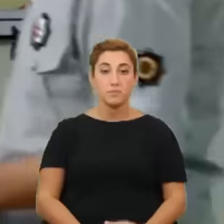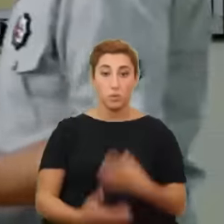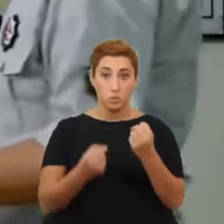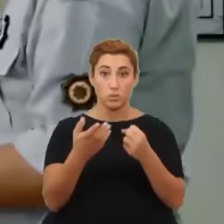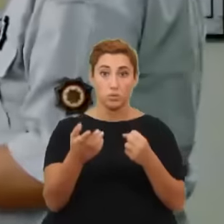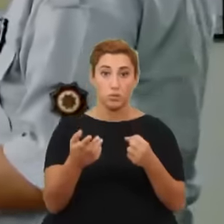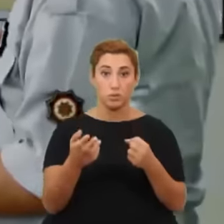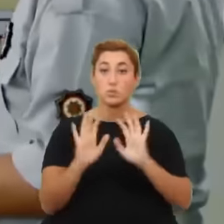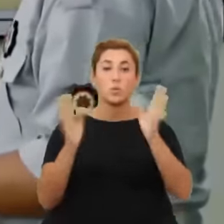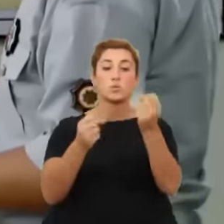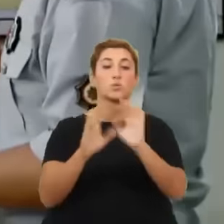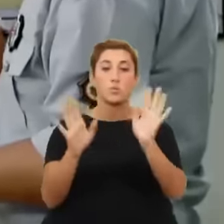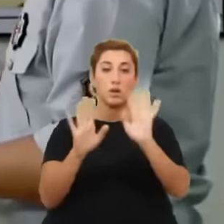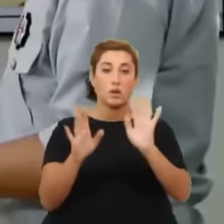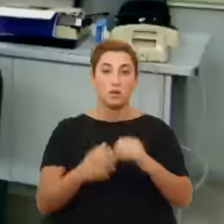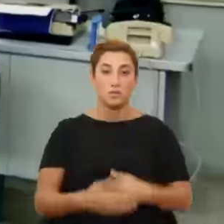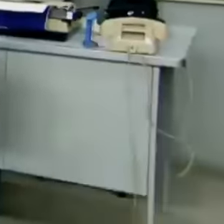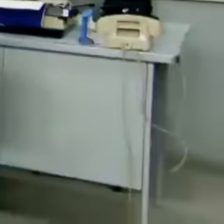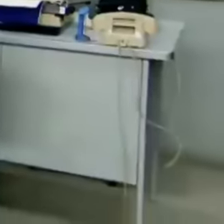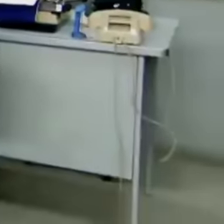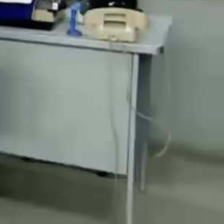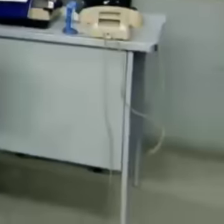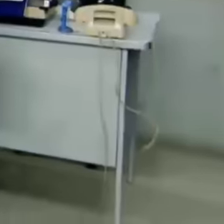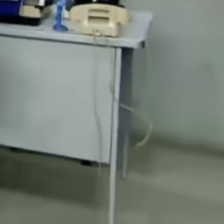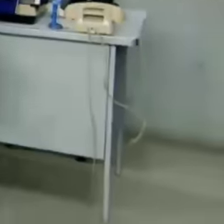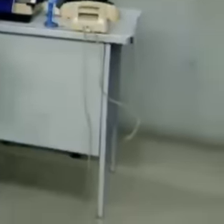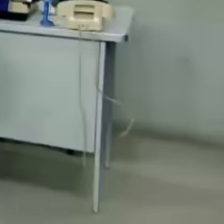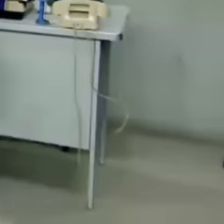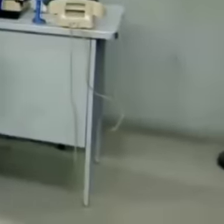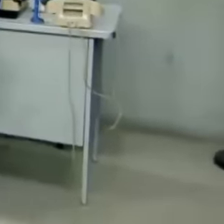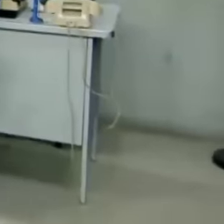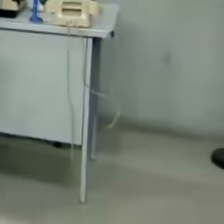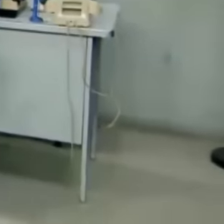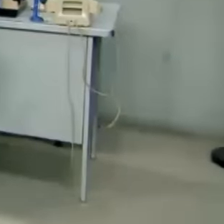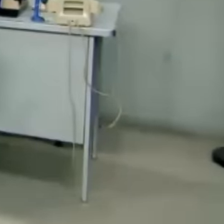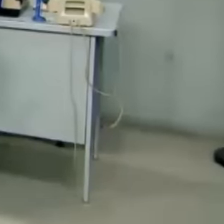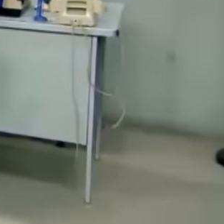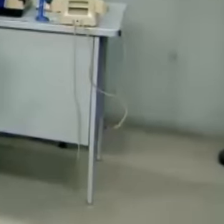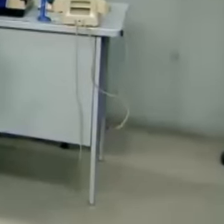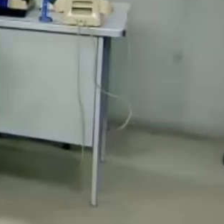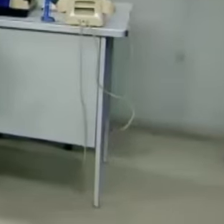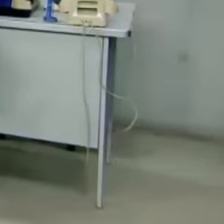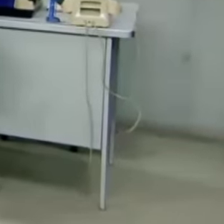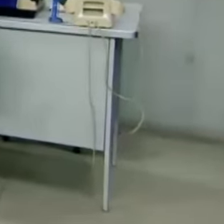Tut. Yok sen tut. Kahverengi mavi desenli bordatası masaya bırakıp dosyaları aldı.